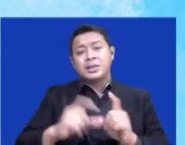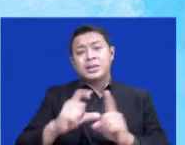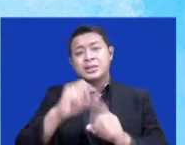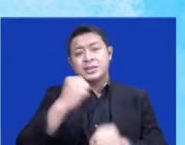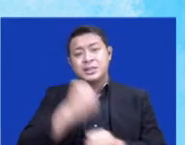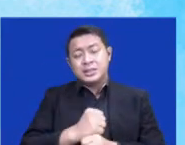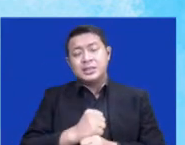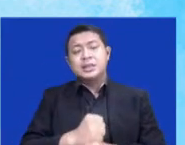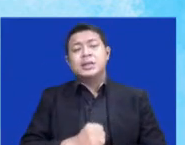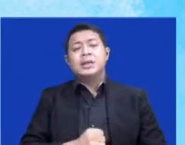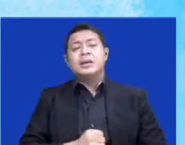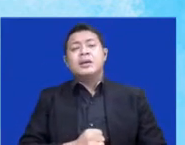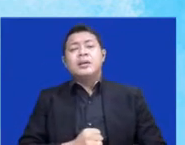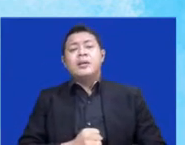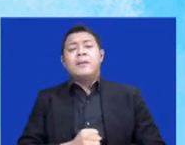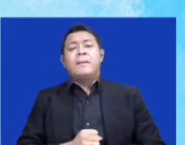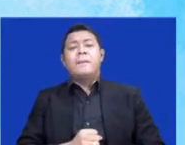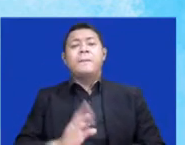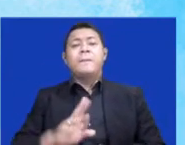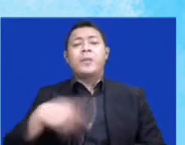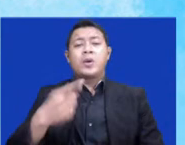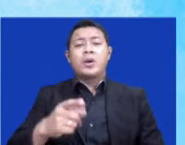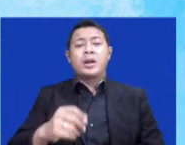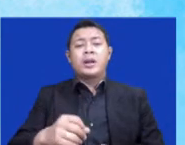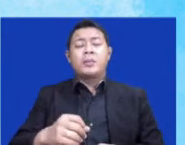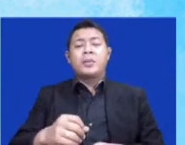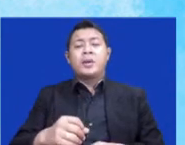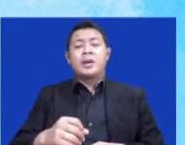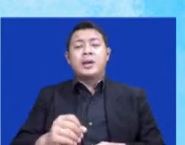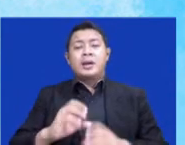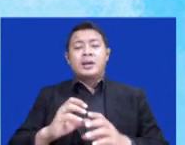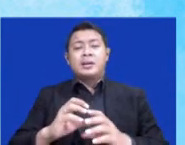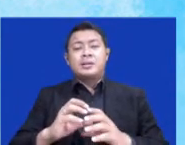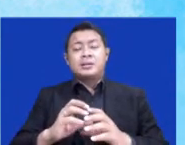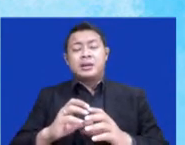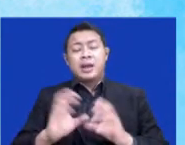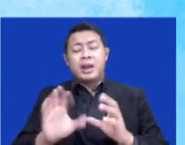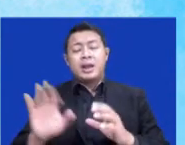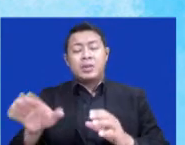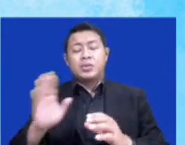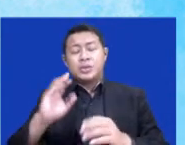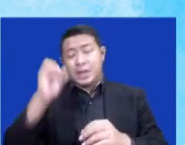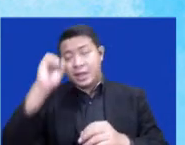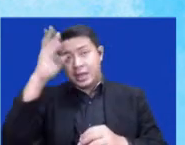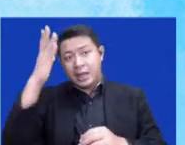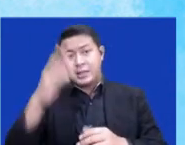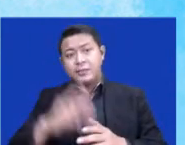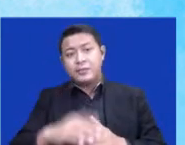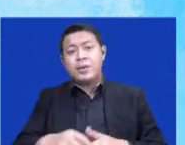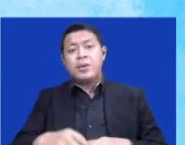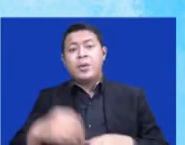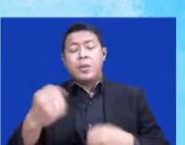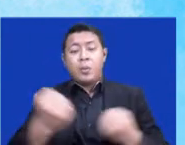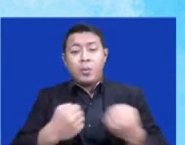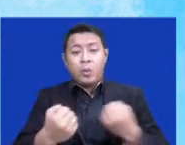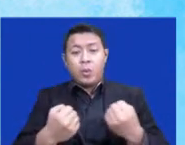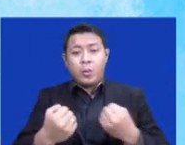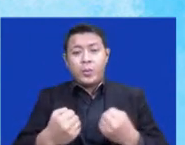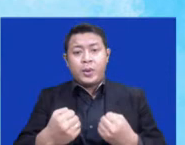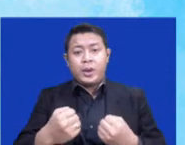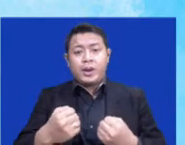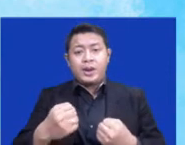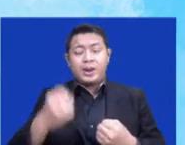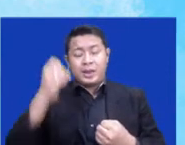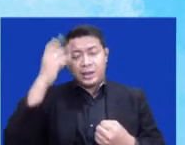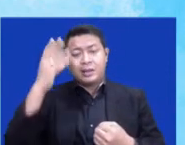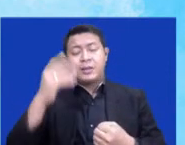program generasi kreatif Mobil Nusantara yang menargetkan remaja di sekolah dan guru mereka dengan informasi tentang efek tembakau